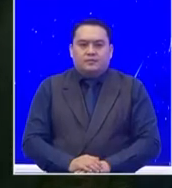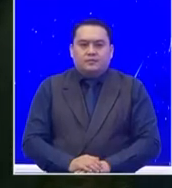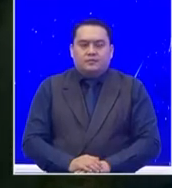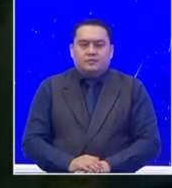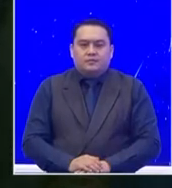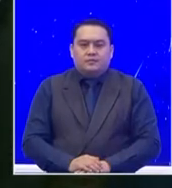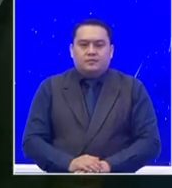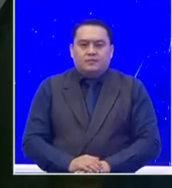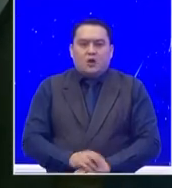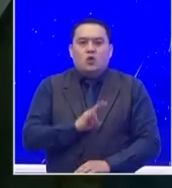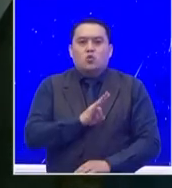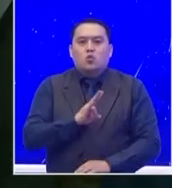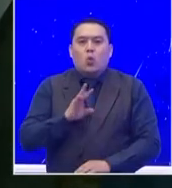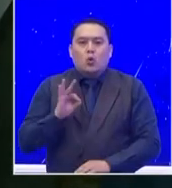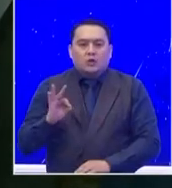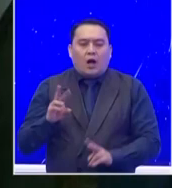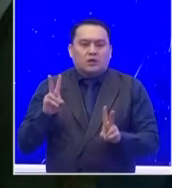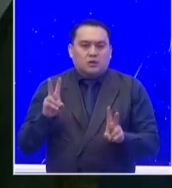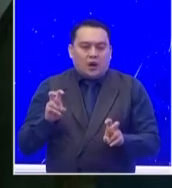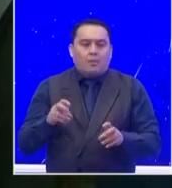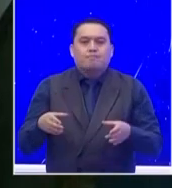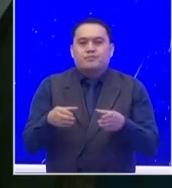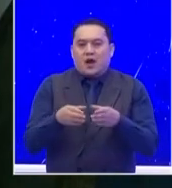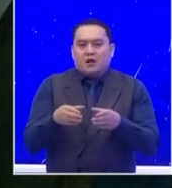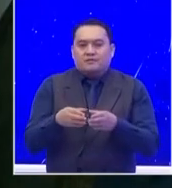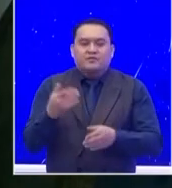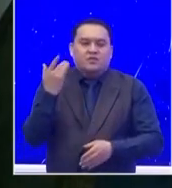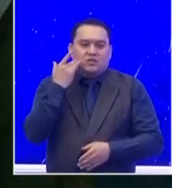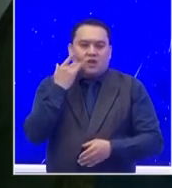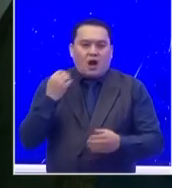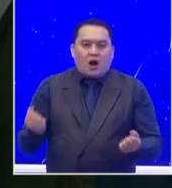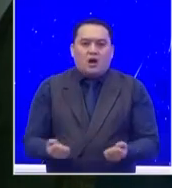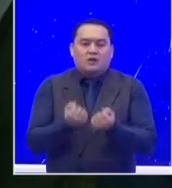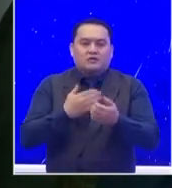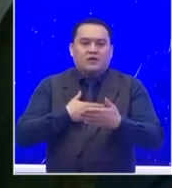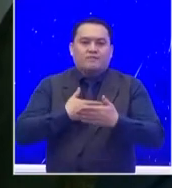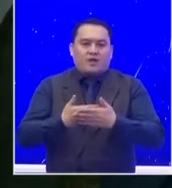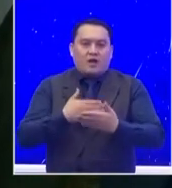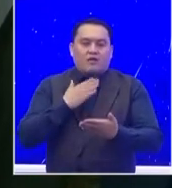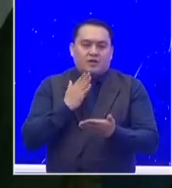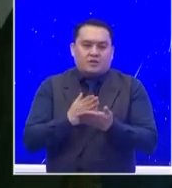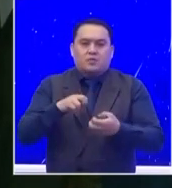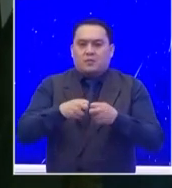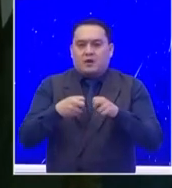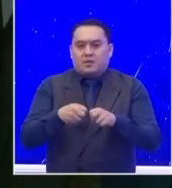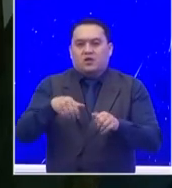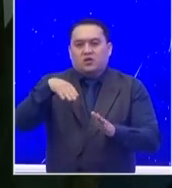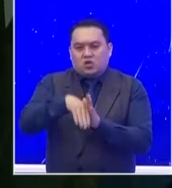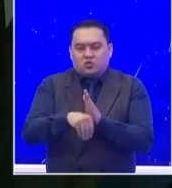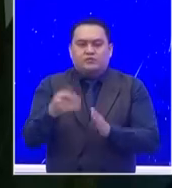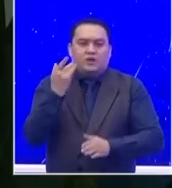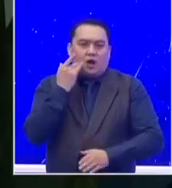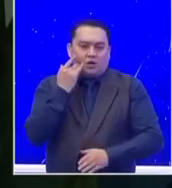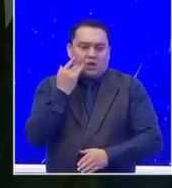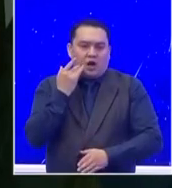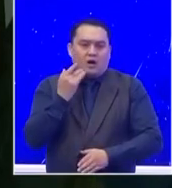Как известно, партия «Нур Отан» всегда реагировала на то, что происходит в современном обществе. В населенных пунктах есть насущные проблемы. Партия при этом не остается